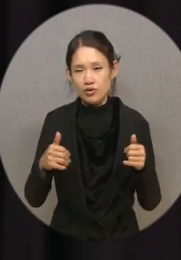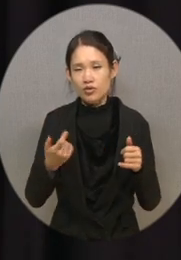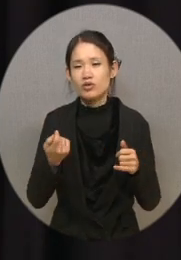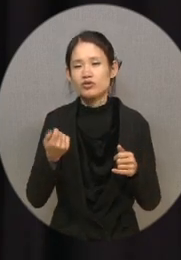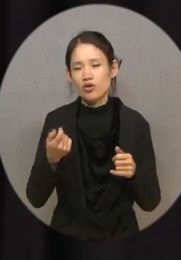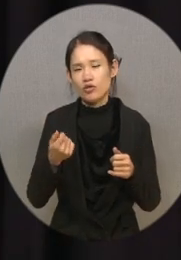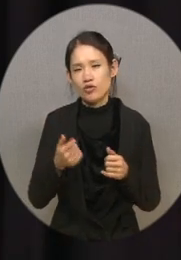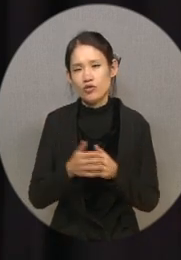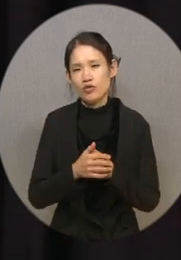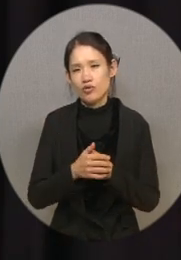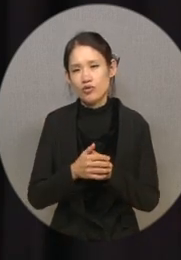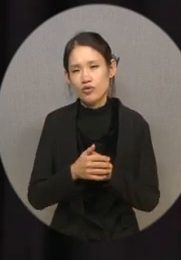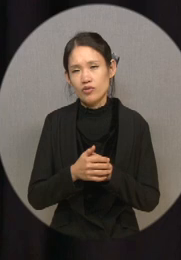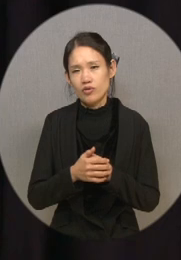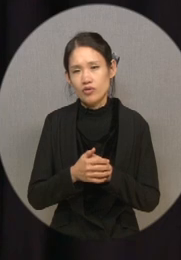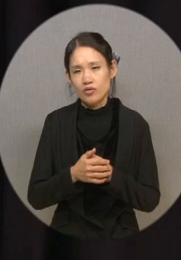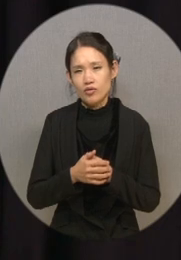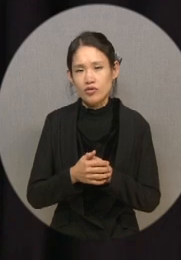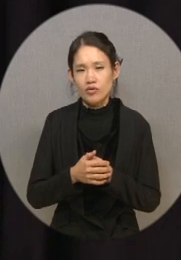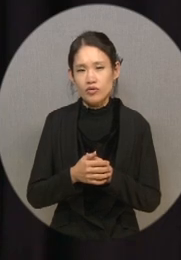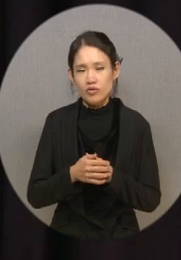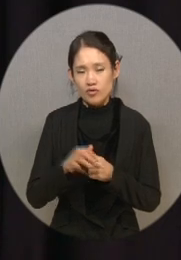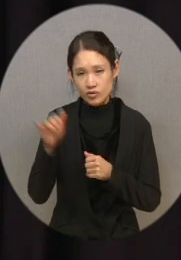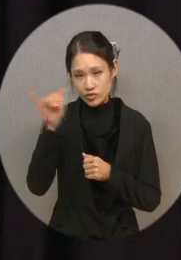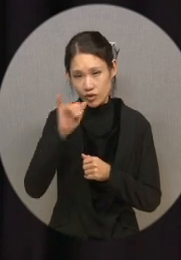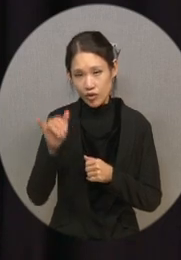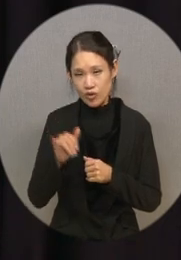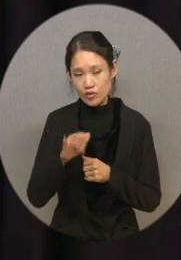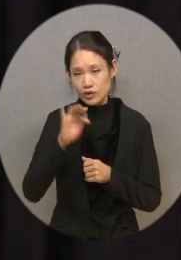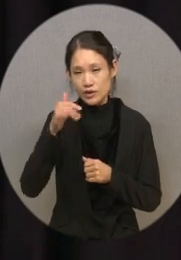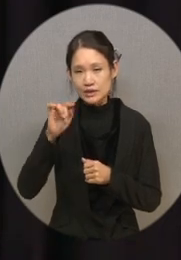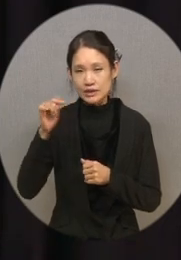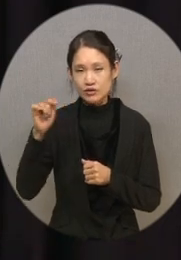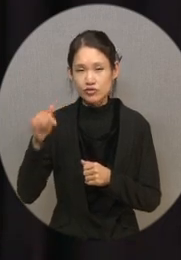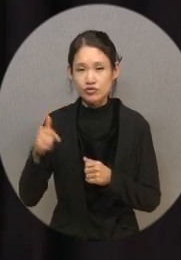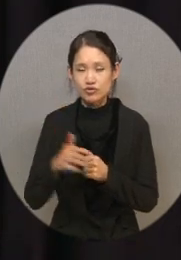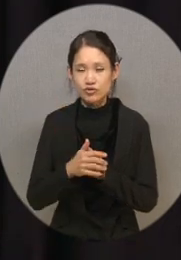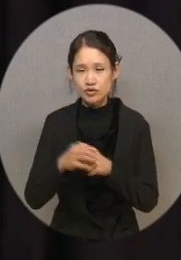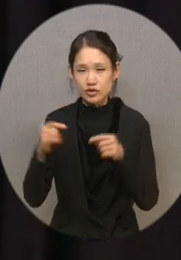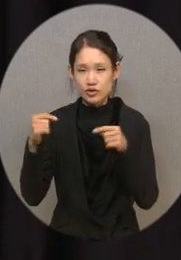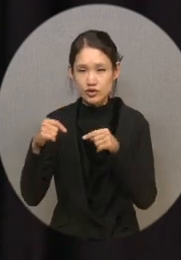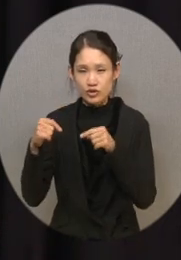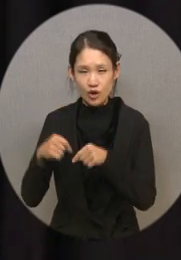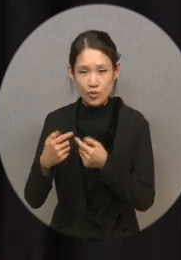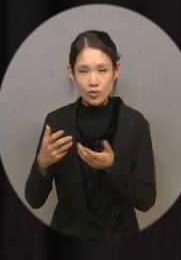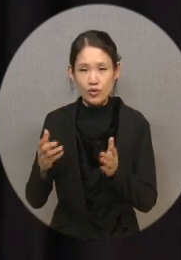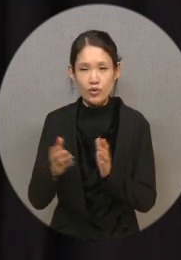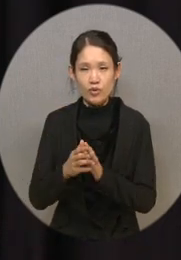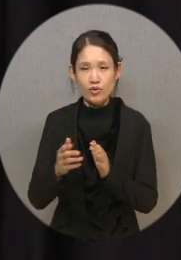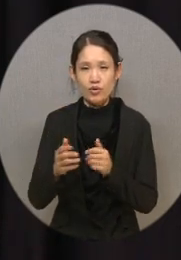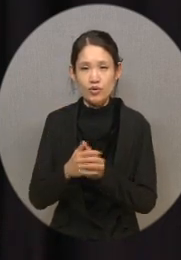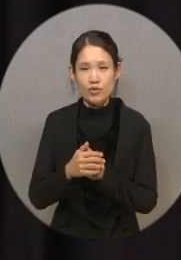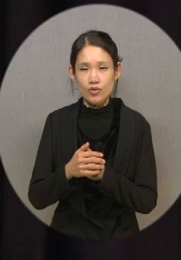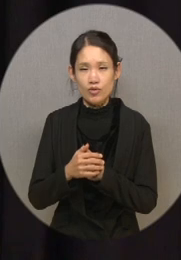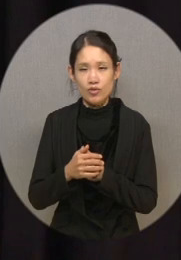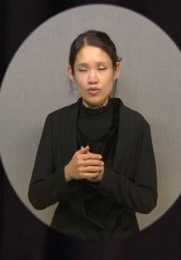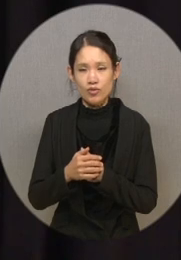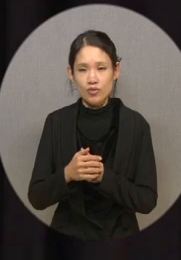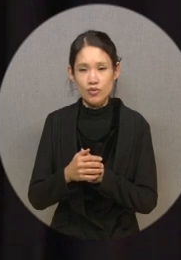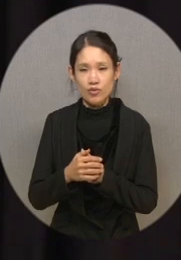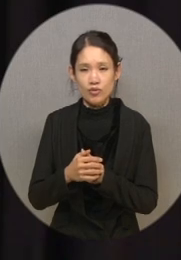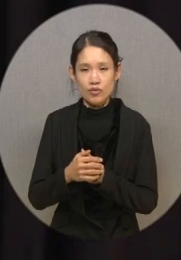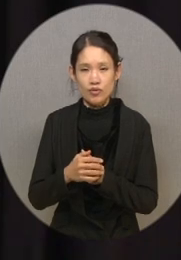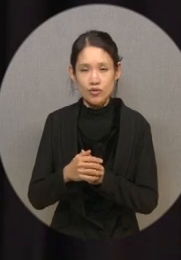아니겠어요. 그래서 우리나라가 이제 전국의 시군구 협의회에 복지망이 만들어지면은